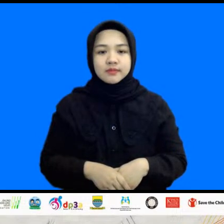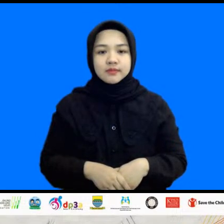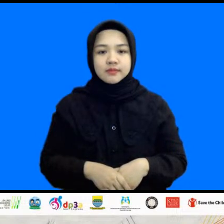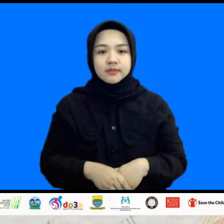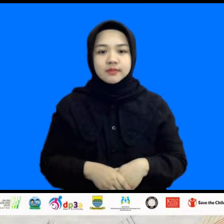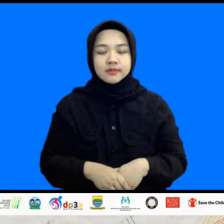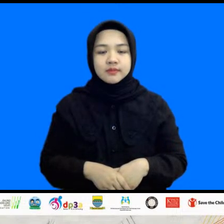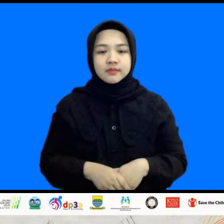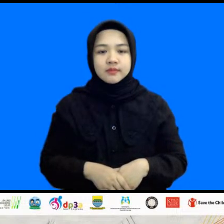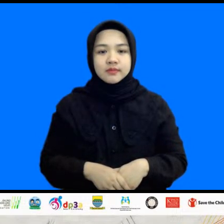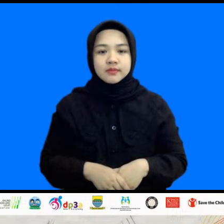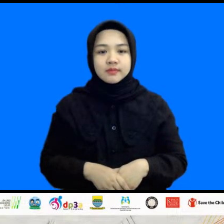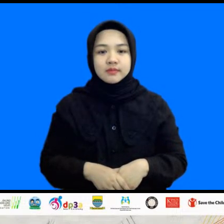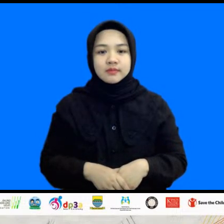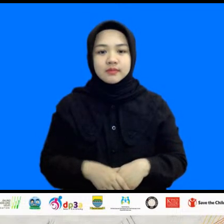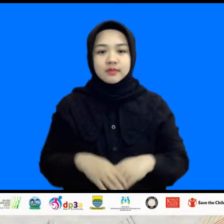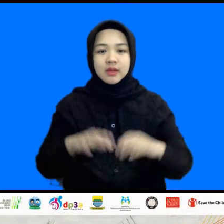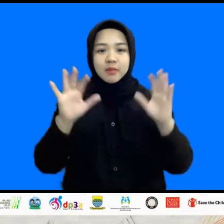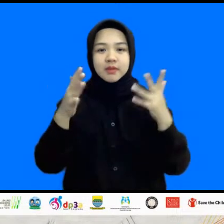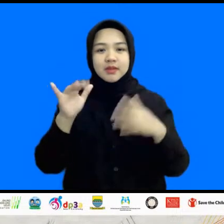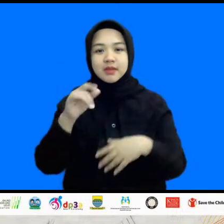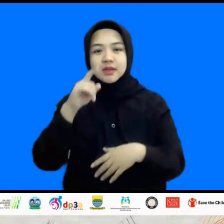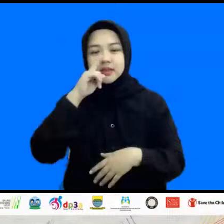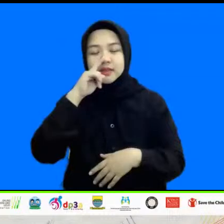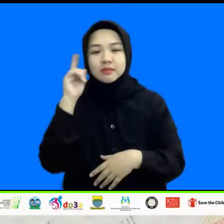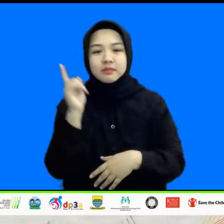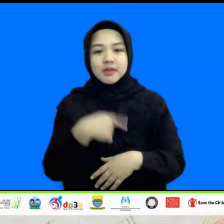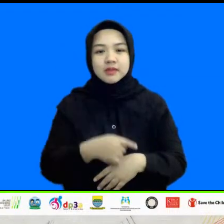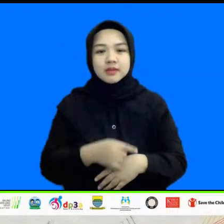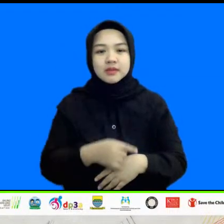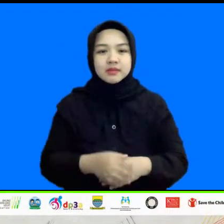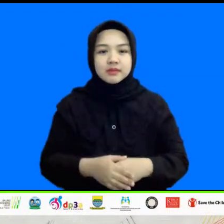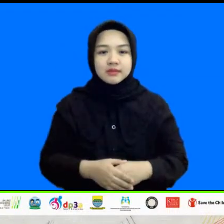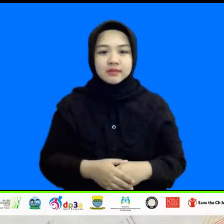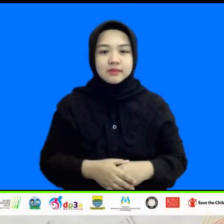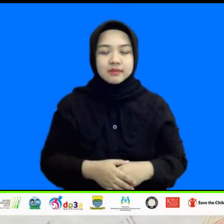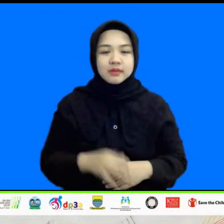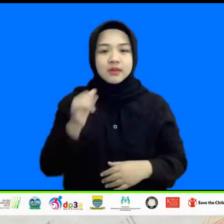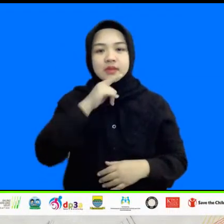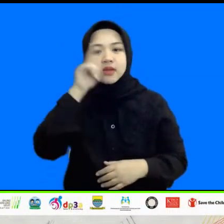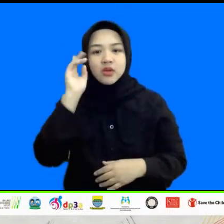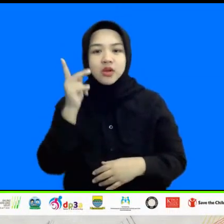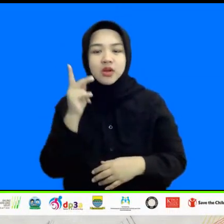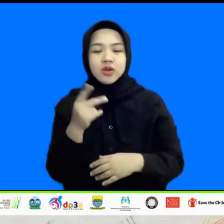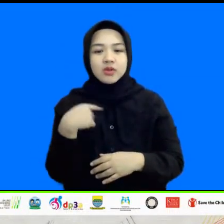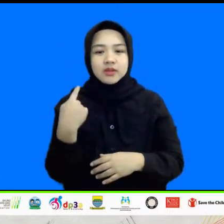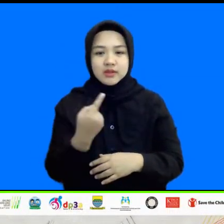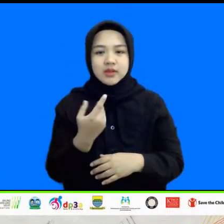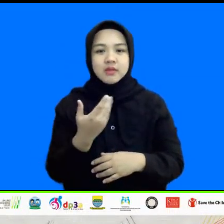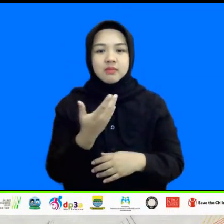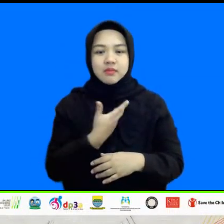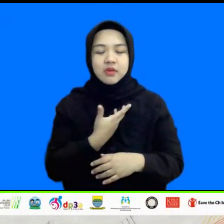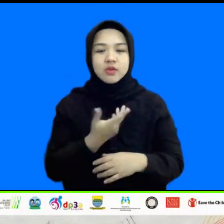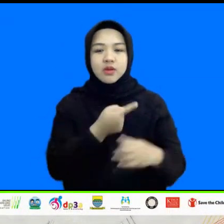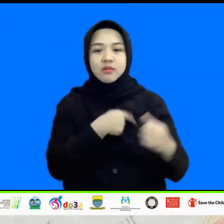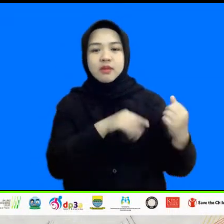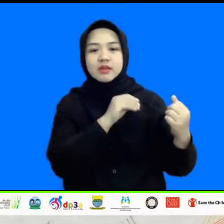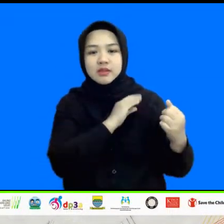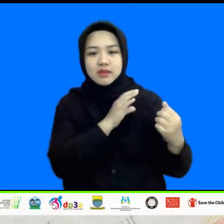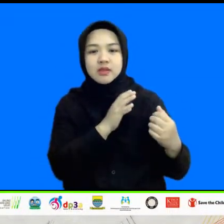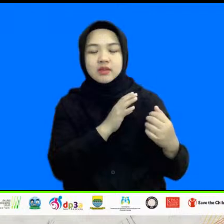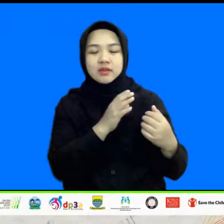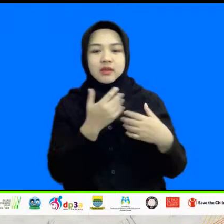Wah, apresiasi nih, cepat, gercep nih ya. Iya, Insya Allah kalau kompetensi anak pasti kita ya dan kapasitas juga terpisah